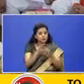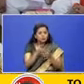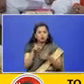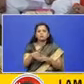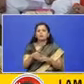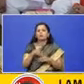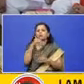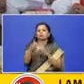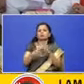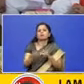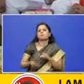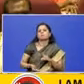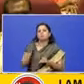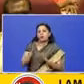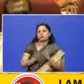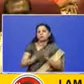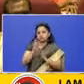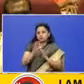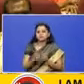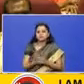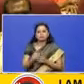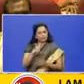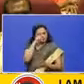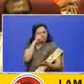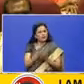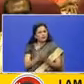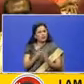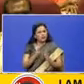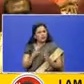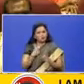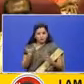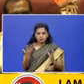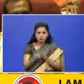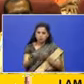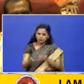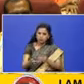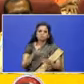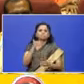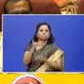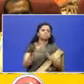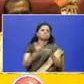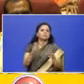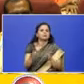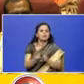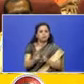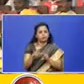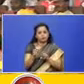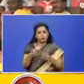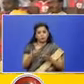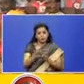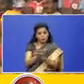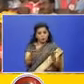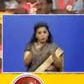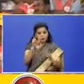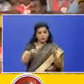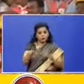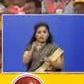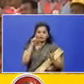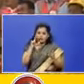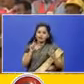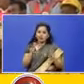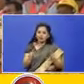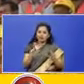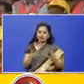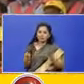जाएगा। मुझे विश्वास है हम इसी भावना से आगे बढ़ेंगे। आप सब अपना ख्याल